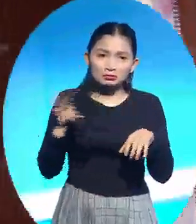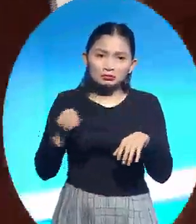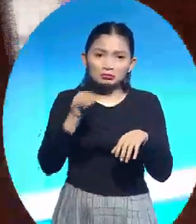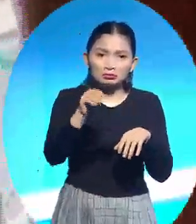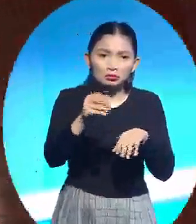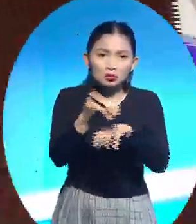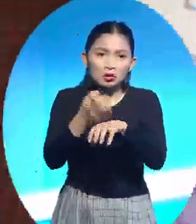đó